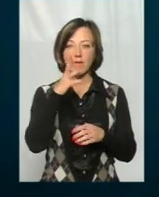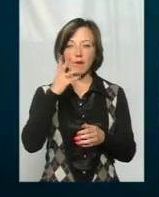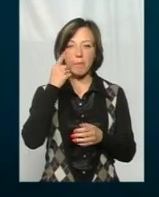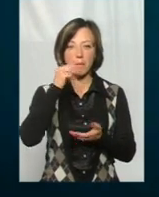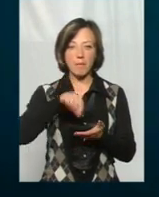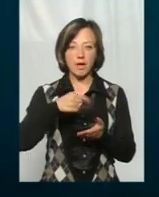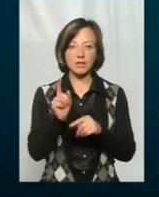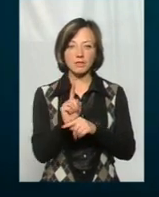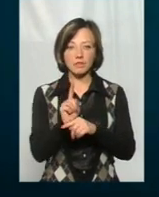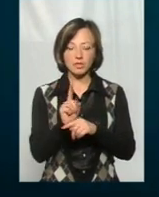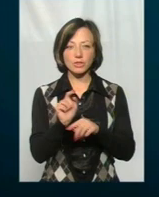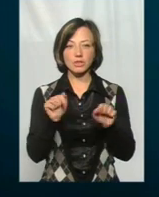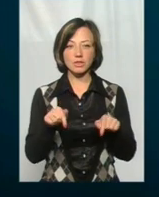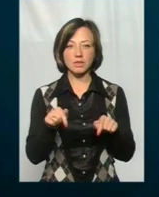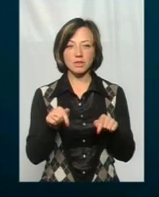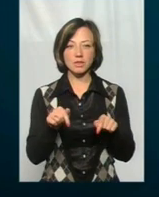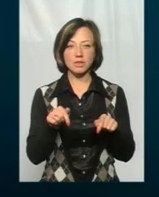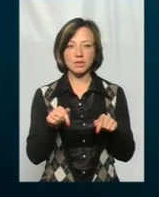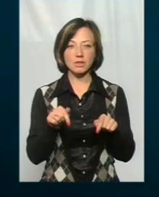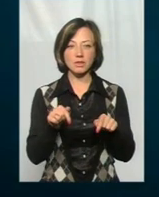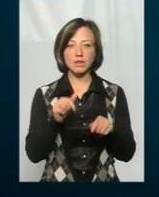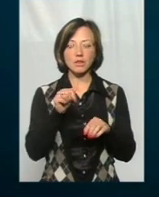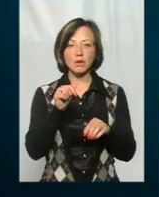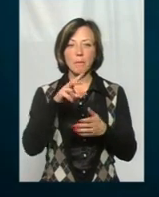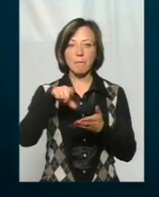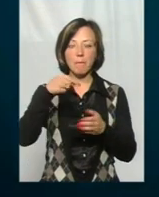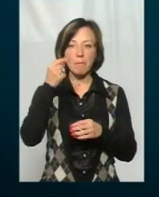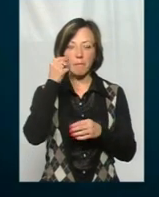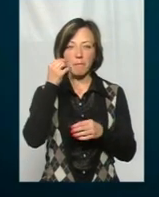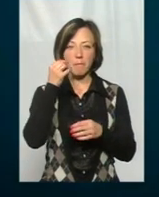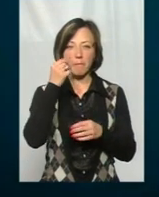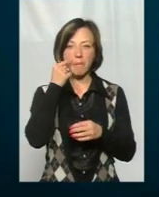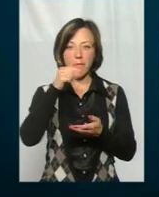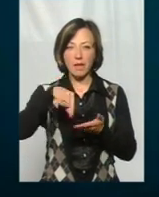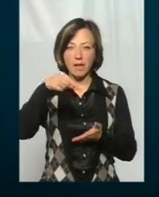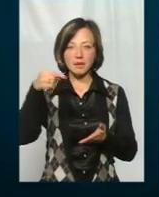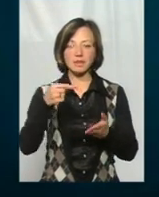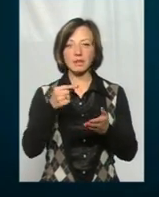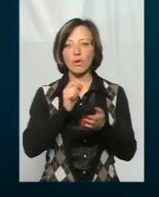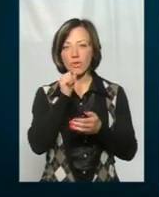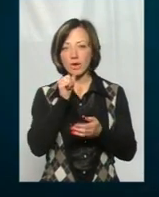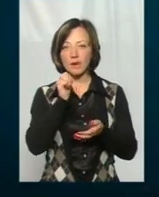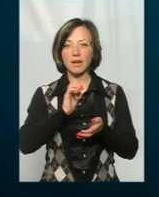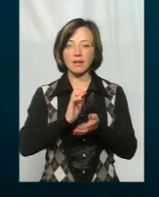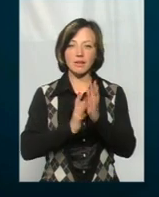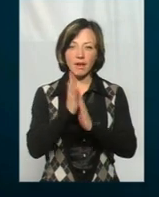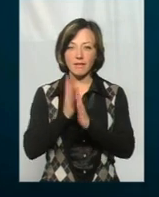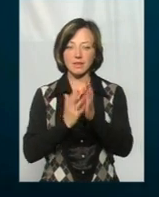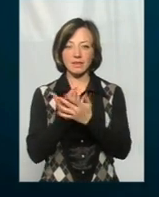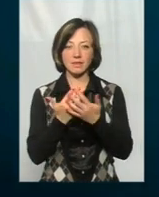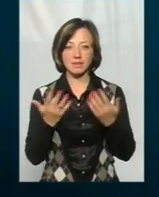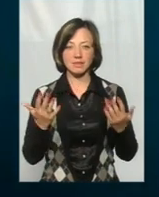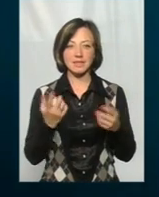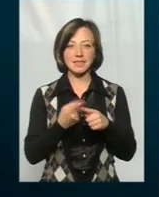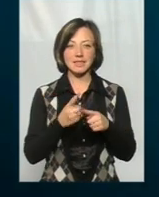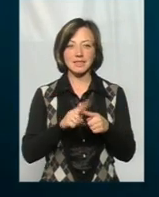воску, бджілка тут, мед різнотрав'я з горіхами, мед різнотрав'я з сухофруктами і мед гречаний.